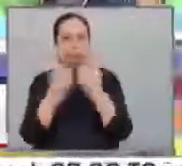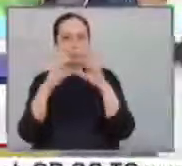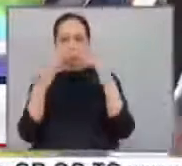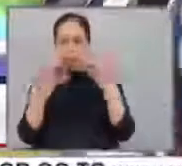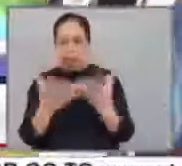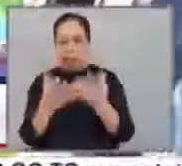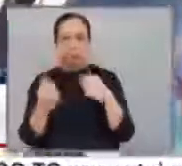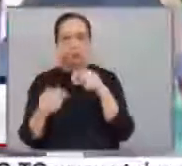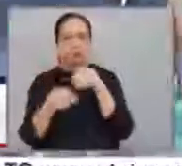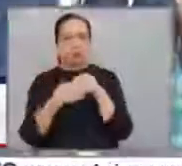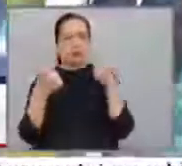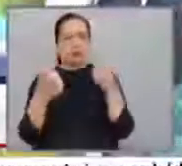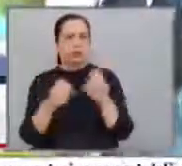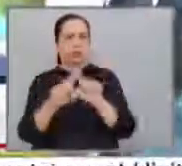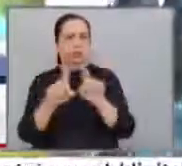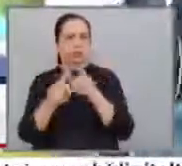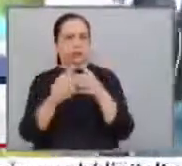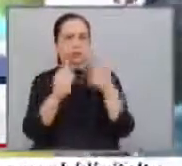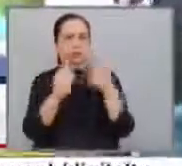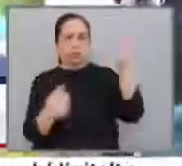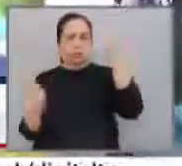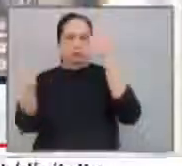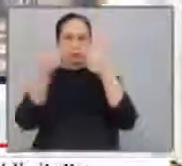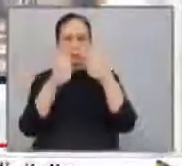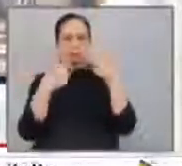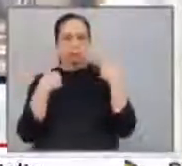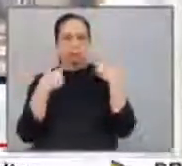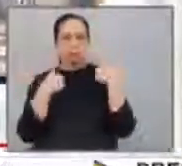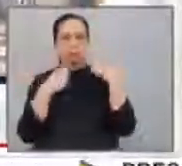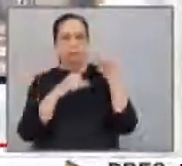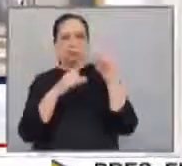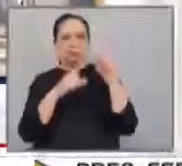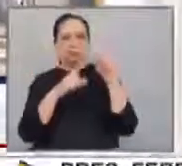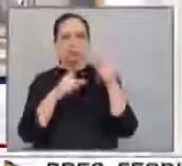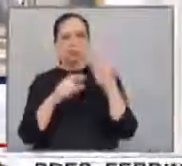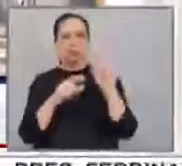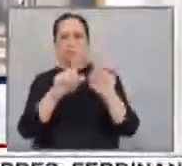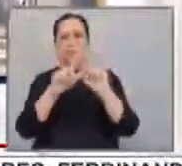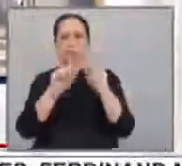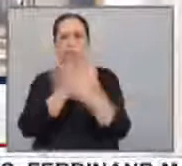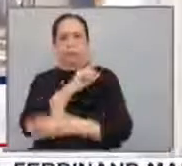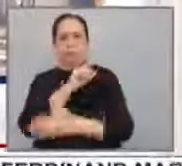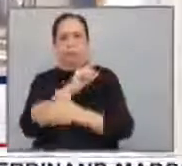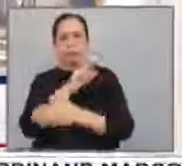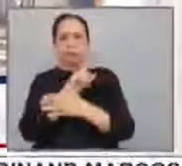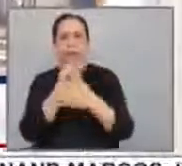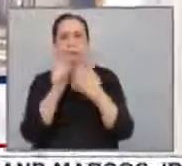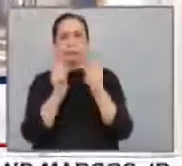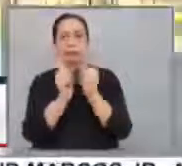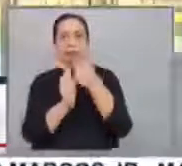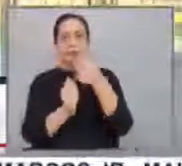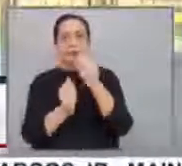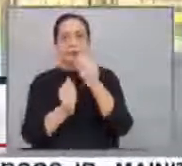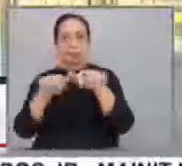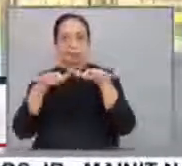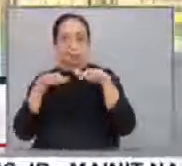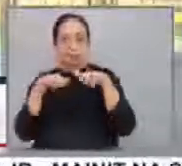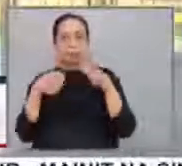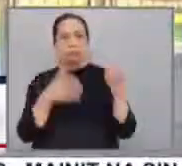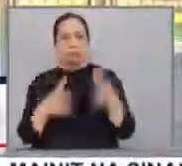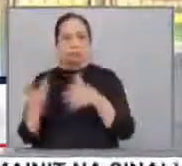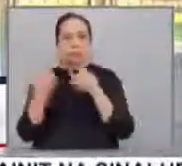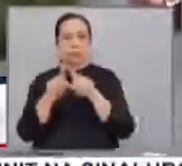sa event din ng mga pinuno ng mga iba pang mga bansa. Kaya bukod sa partisipasyon ng punong ehekutibo sa General Assembly, plano niya ring magkipag